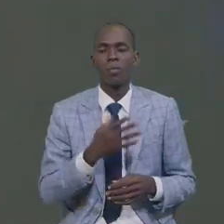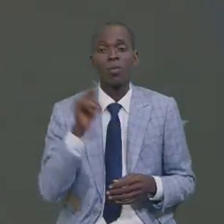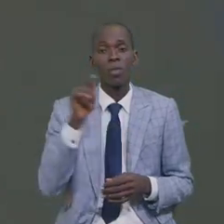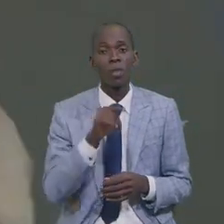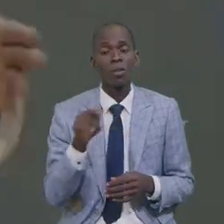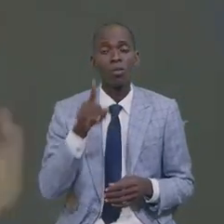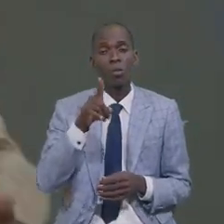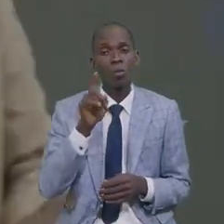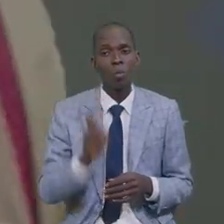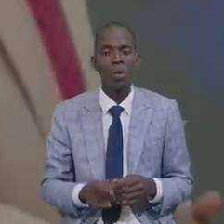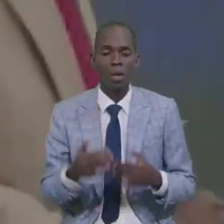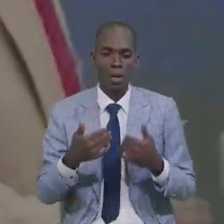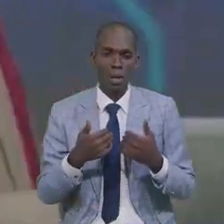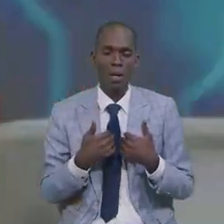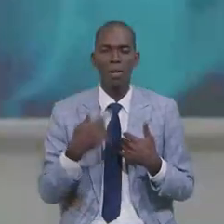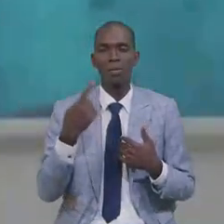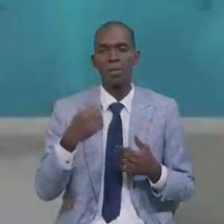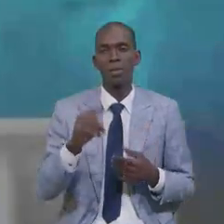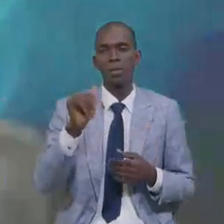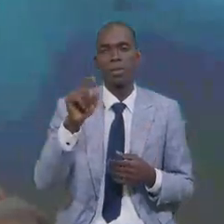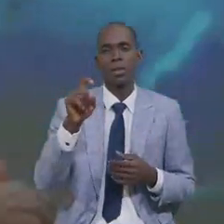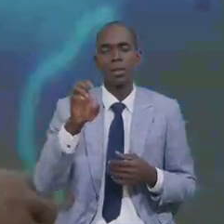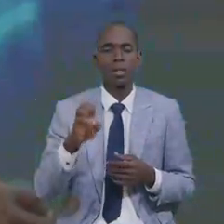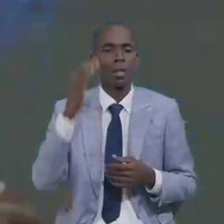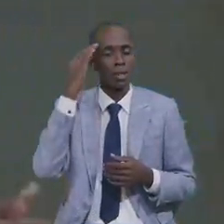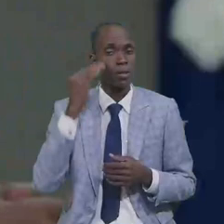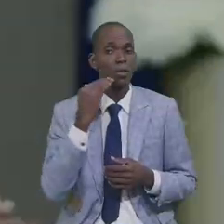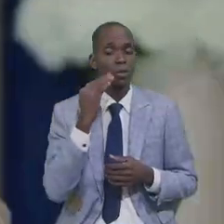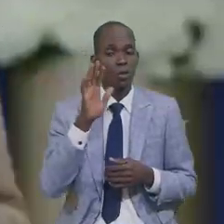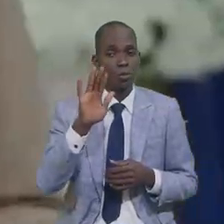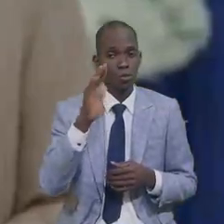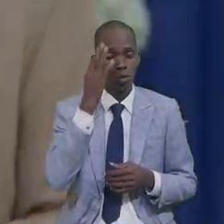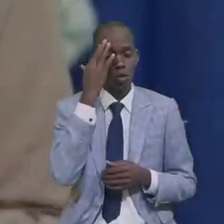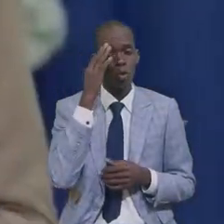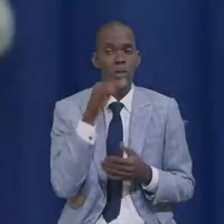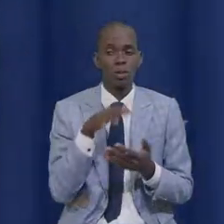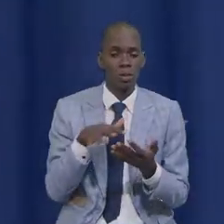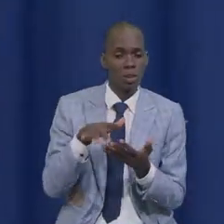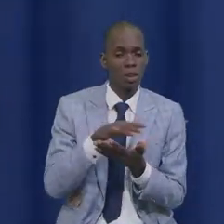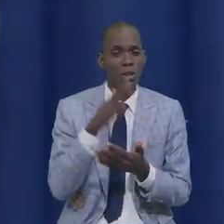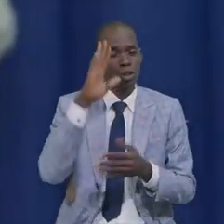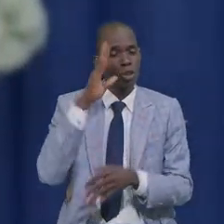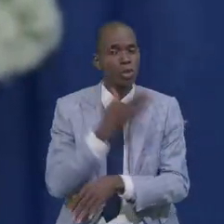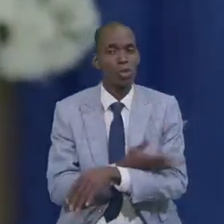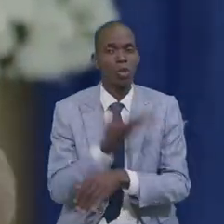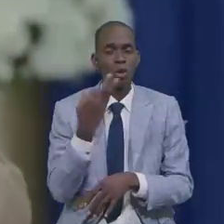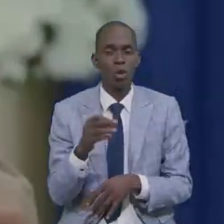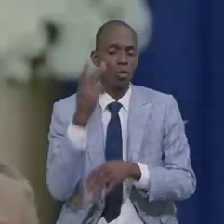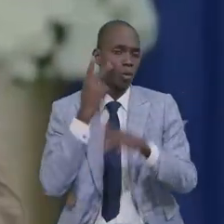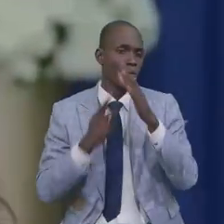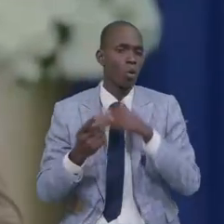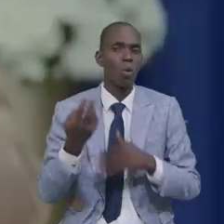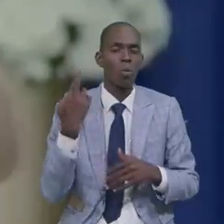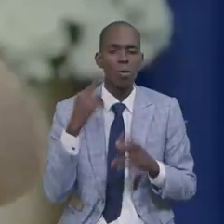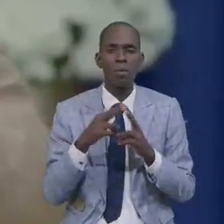Par conséquent donc, tu dois avoir le fer de la hache. Alors, ces fils de prophètes, ils étaient